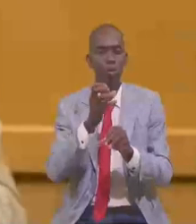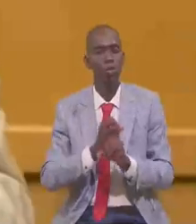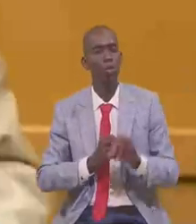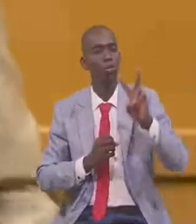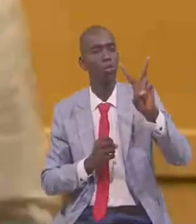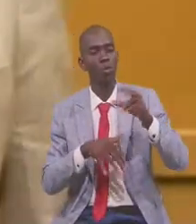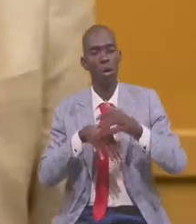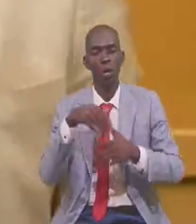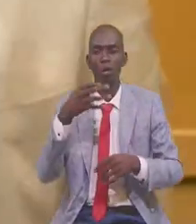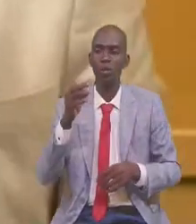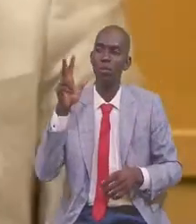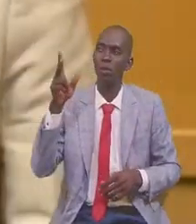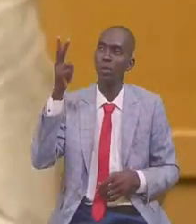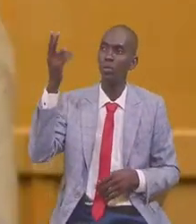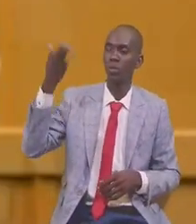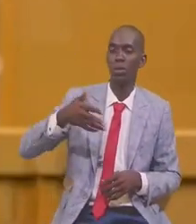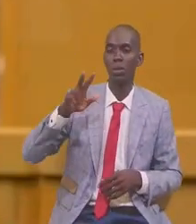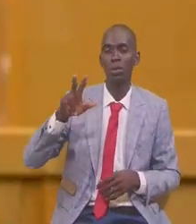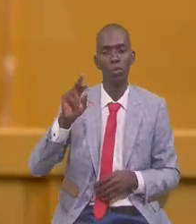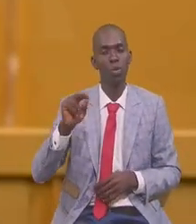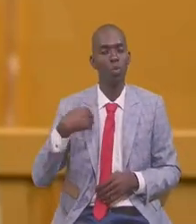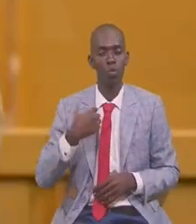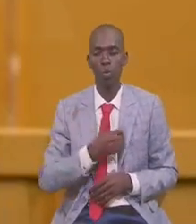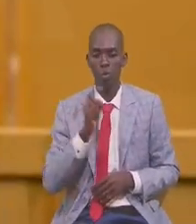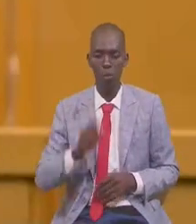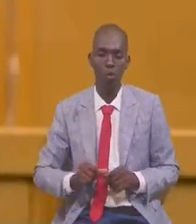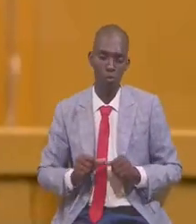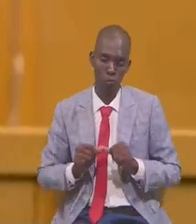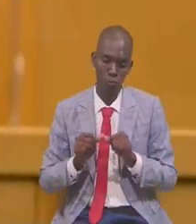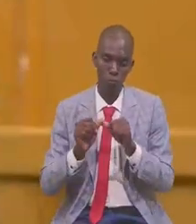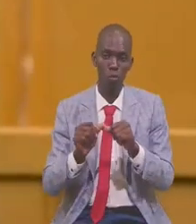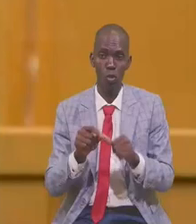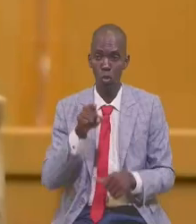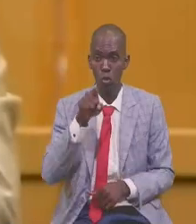2/3. Nous devons aller de l'avant et tu dois poursuivre.